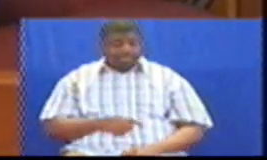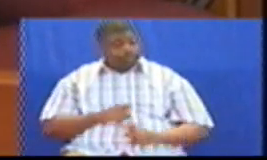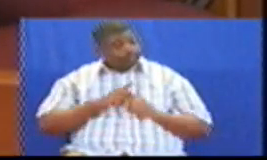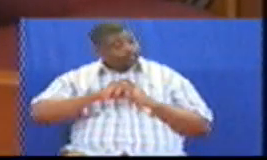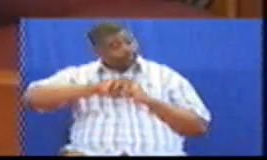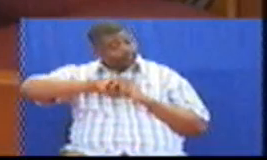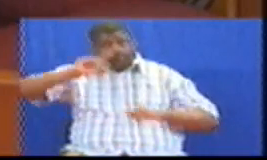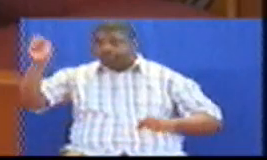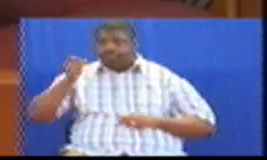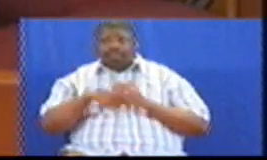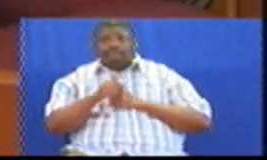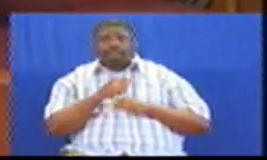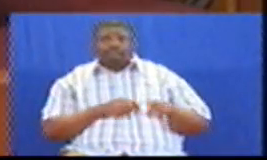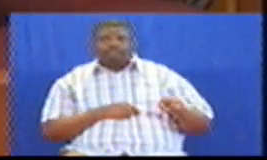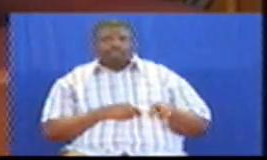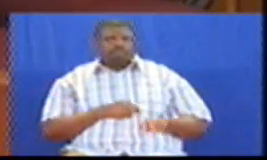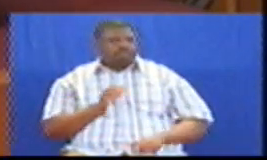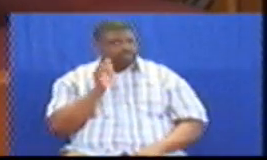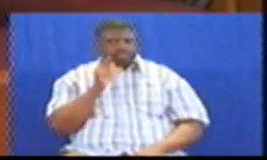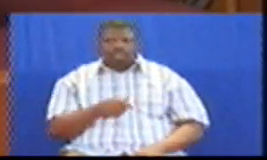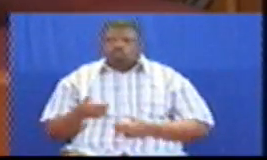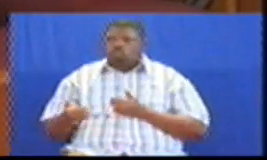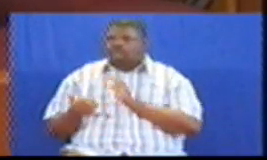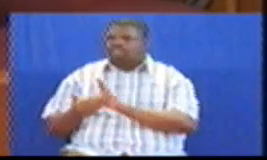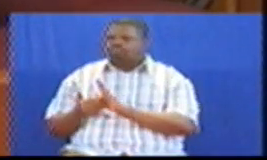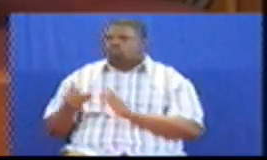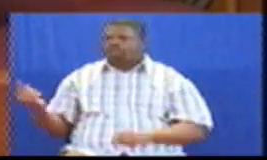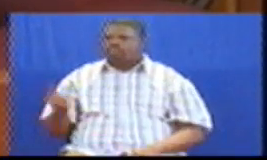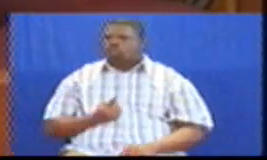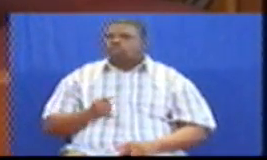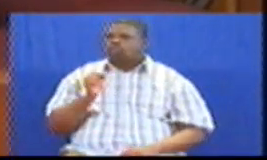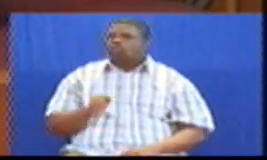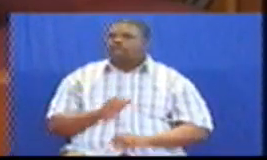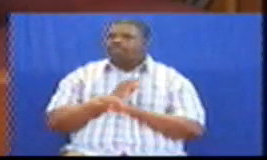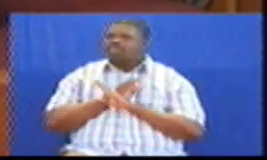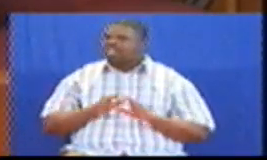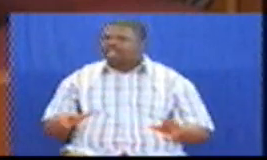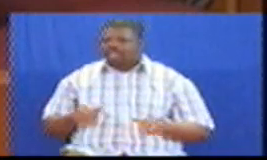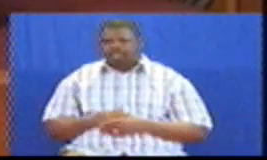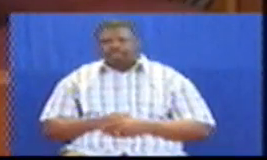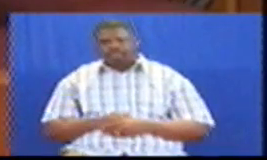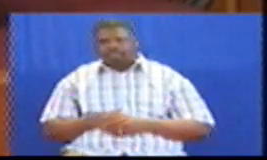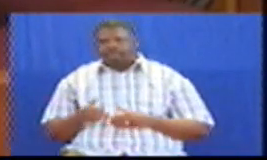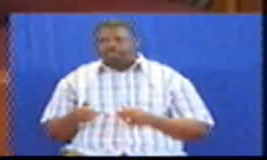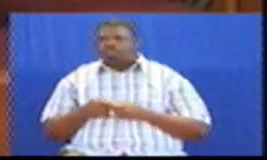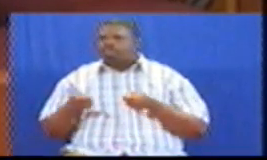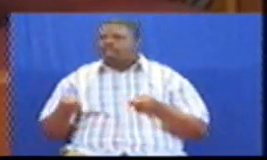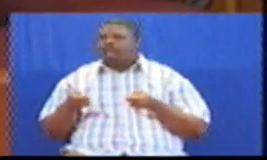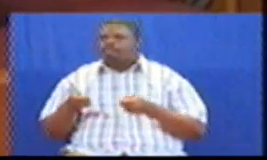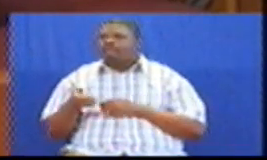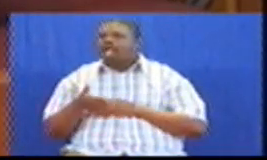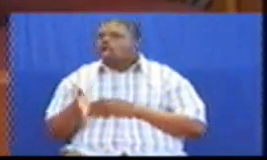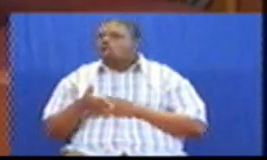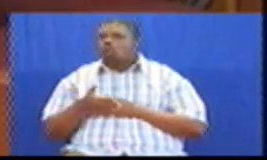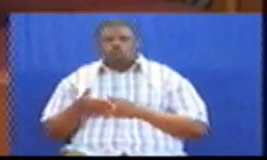humu ndani. Na hasa waliposikia mwanasheria mkuu ndio anayefuatia, ndio kabisa nimeona ule mlango anaona kama haufunguki haraka.